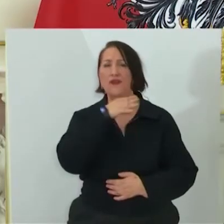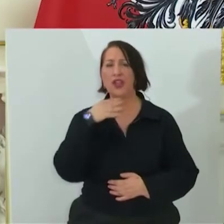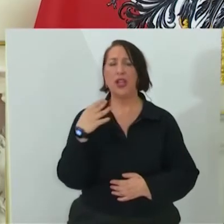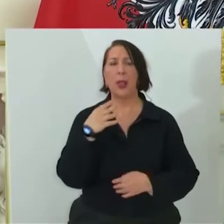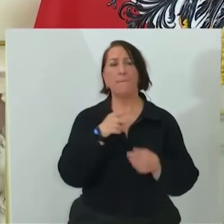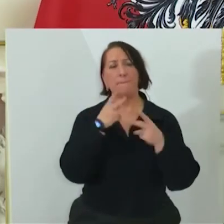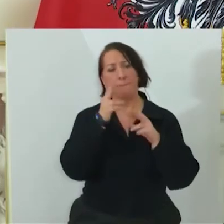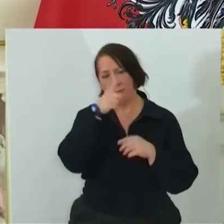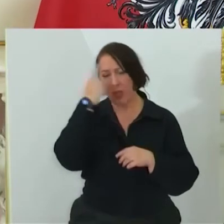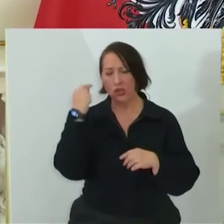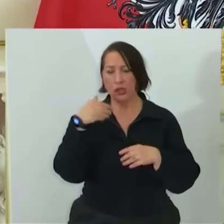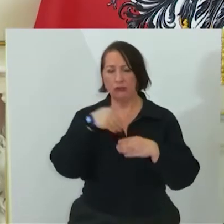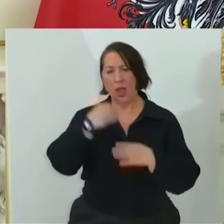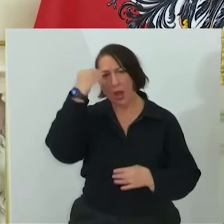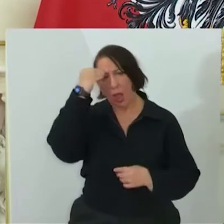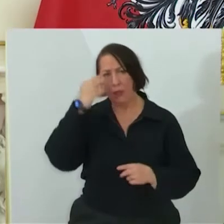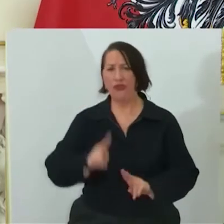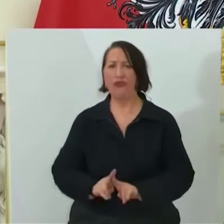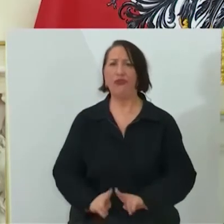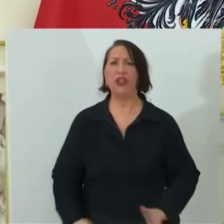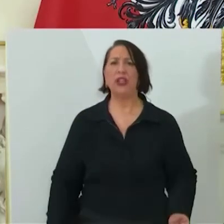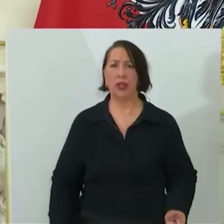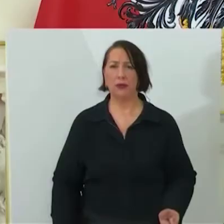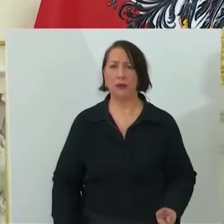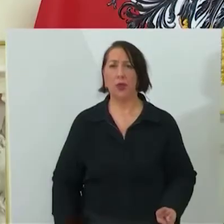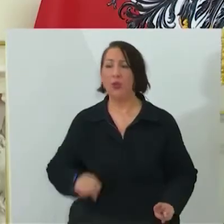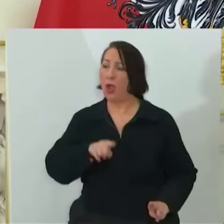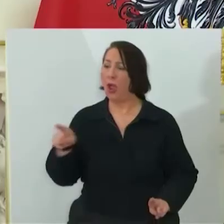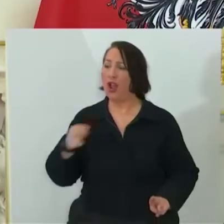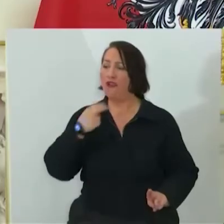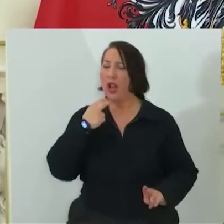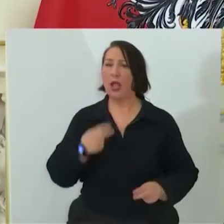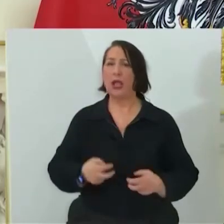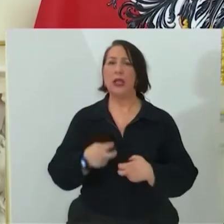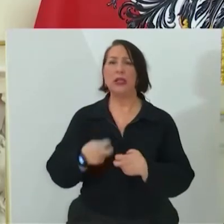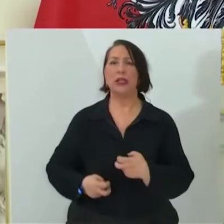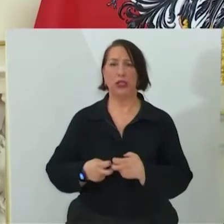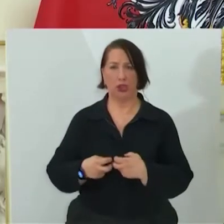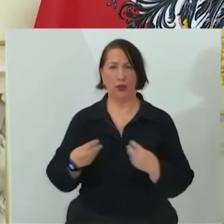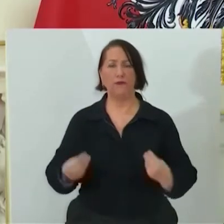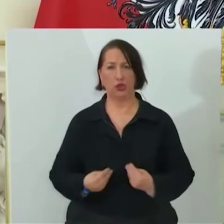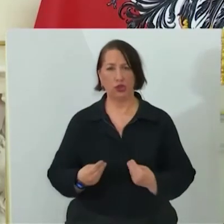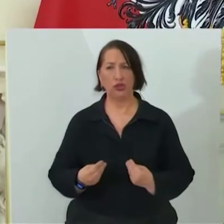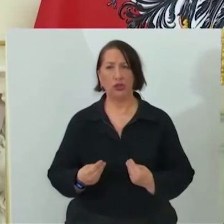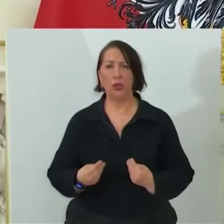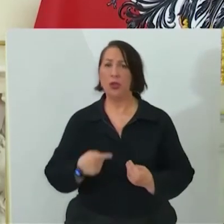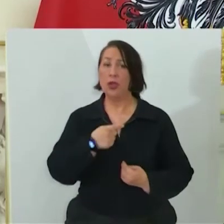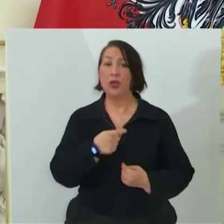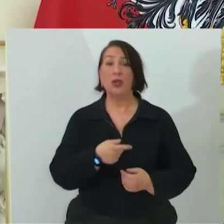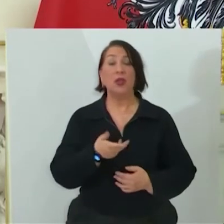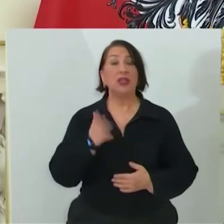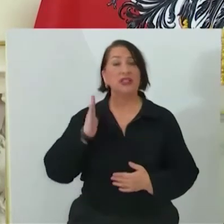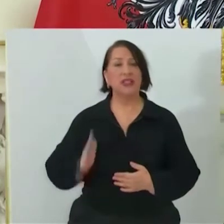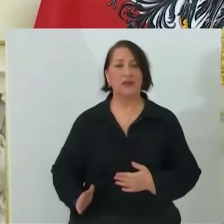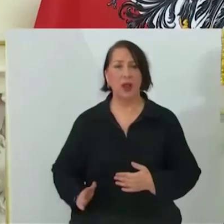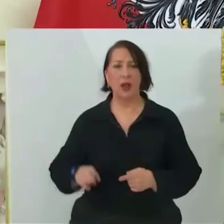Frieden glauben, und jenen wenigen, die sich den Krieg wünschen. Es ist ein Kampf zwischen Zivilisation